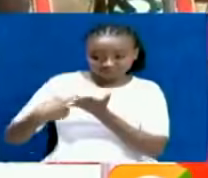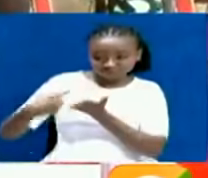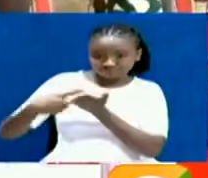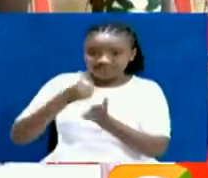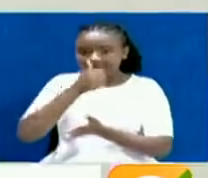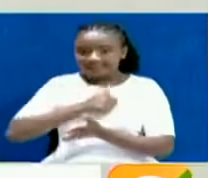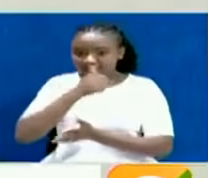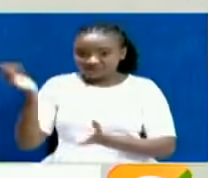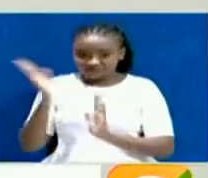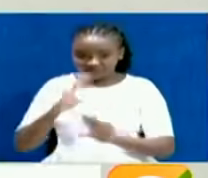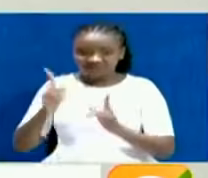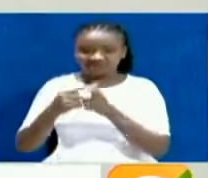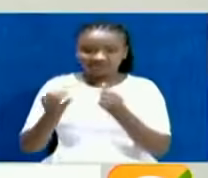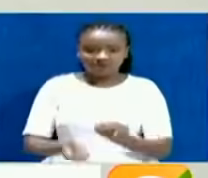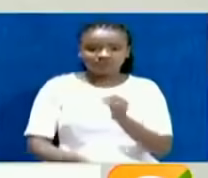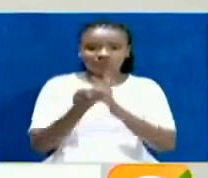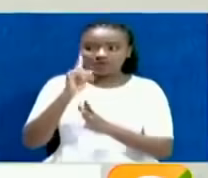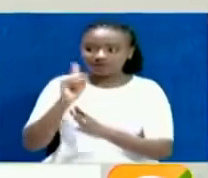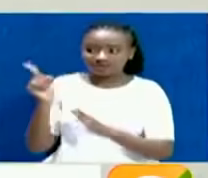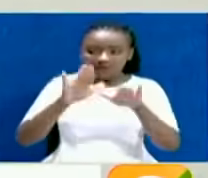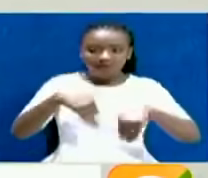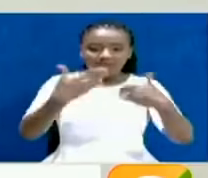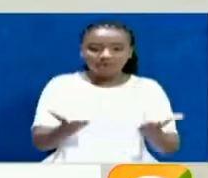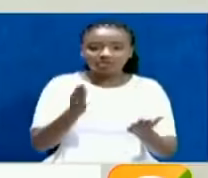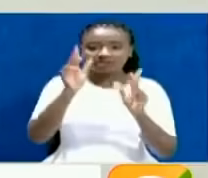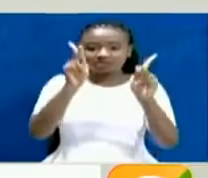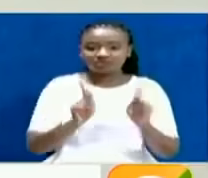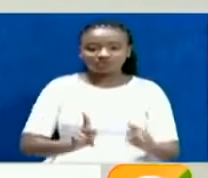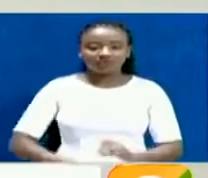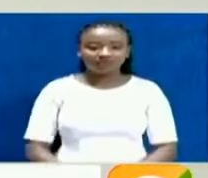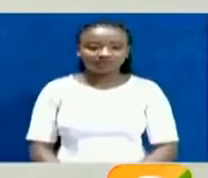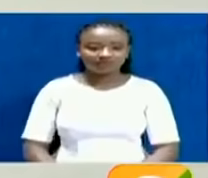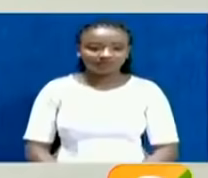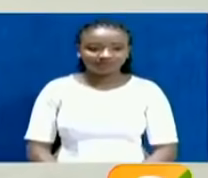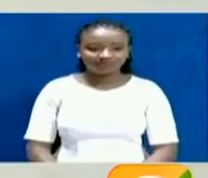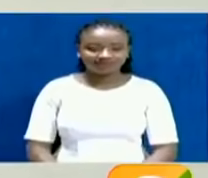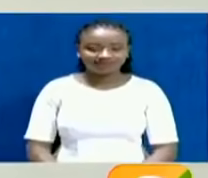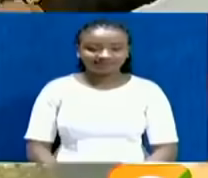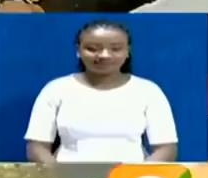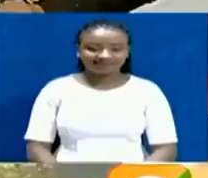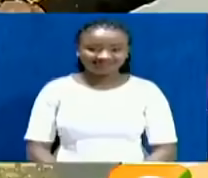ya faraga na baadaye kuzindua rasmi bandari ya Kisumu. Lora Otieno, Runinga ya Citizen.